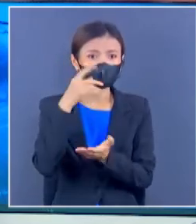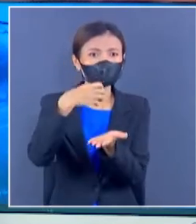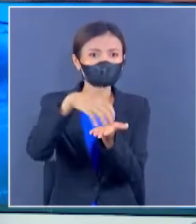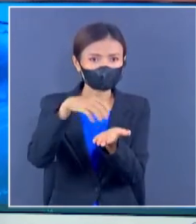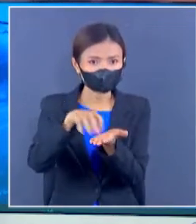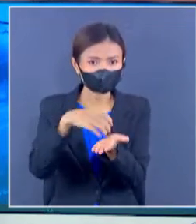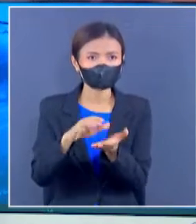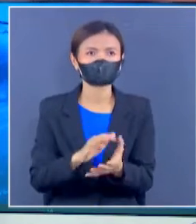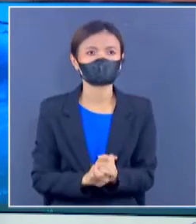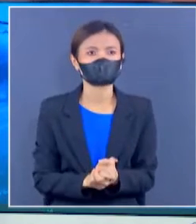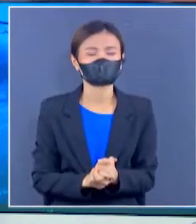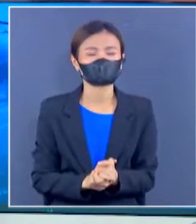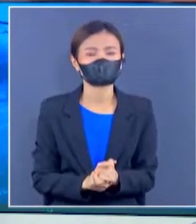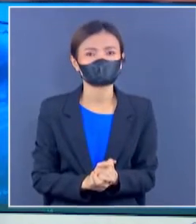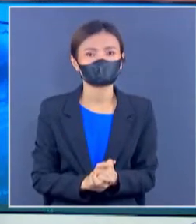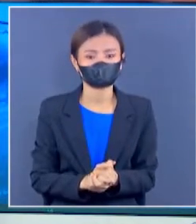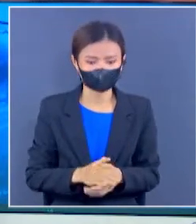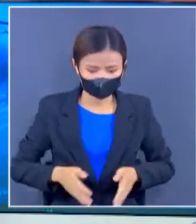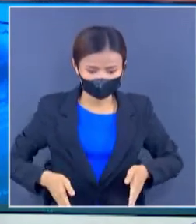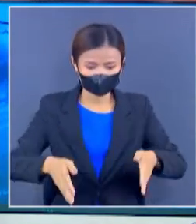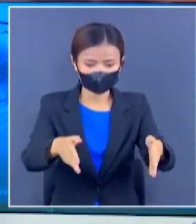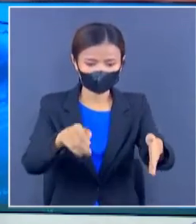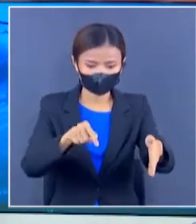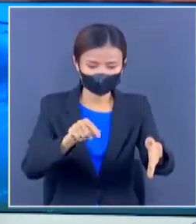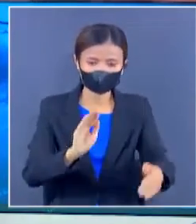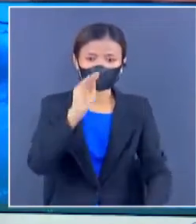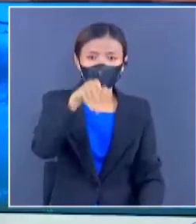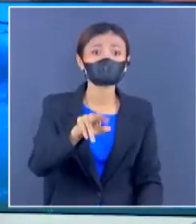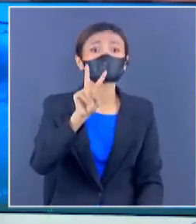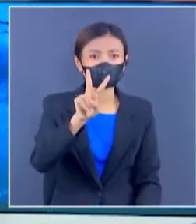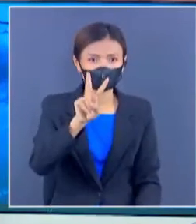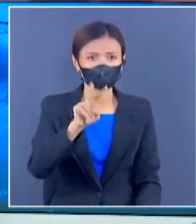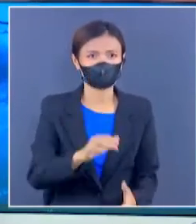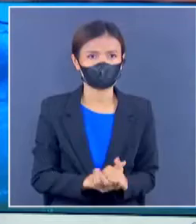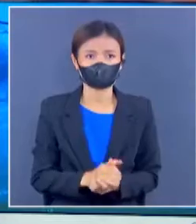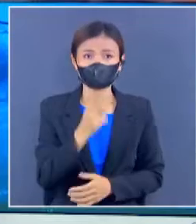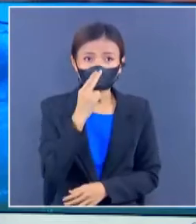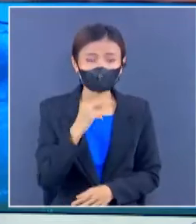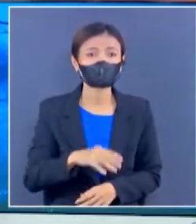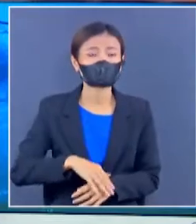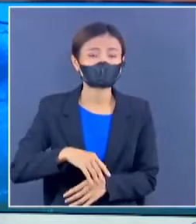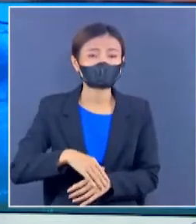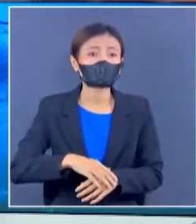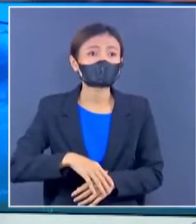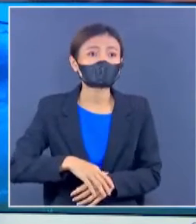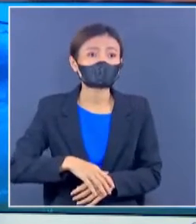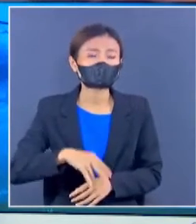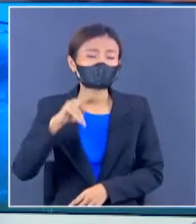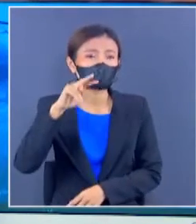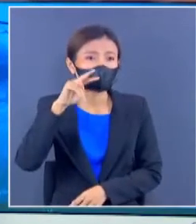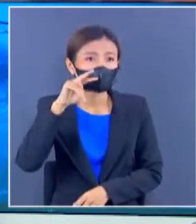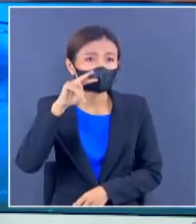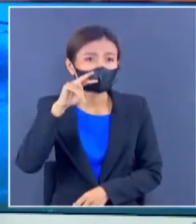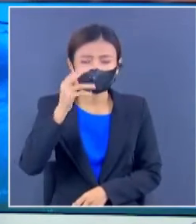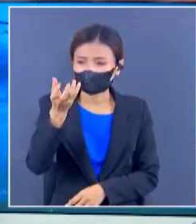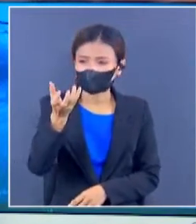เอาอีกแล้วครับถนนพระราม2อีกแล้วเมื่อคืนที่ผ่านมาน้ำถุงน้ำที่